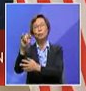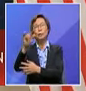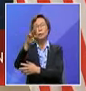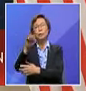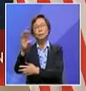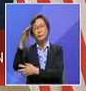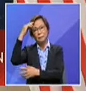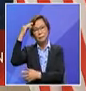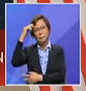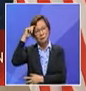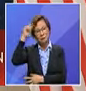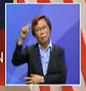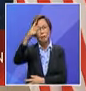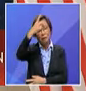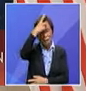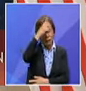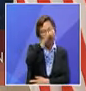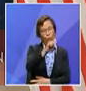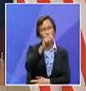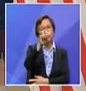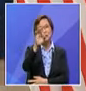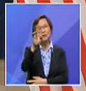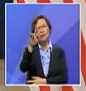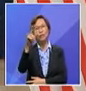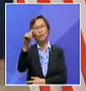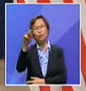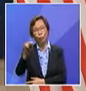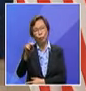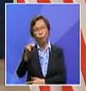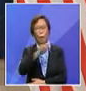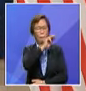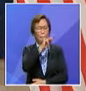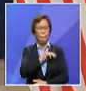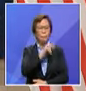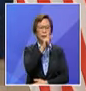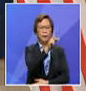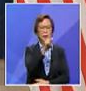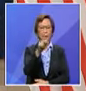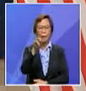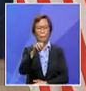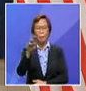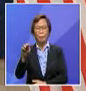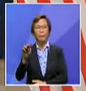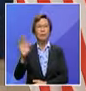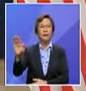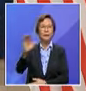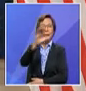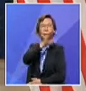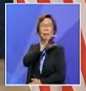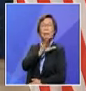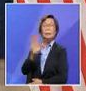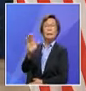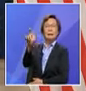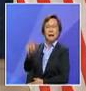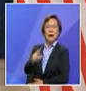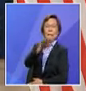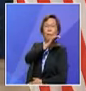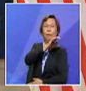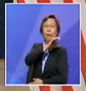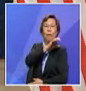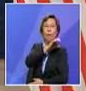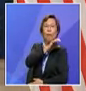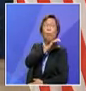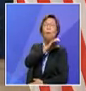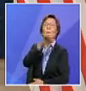Berhormat Dato' Saifuddin Abdullah, Menteri Komunikasi dan Multimedia, merangkap Pengerusi Jawatankuasa Induk Sambutan